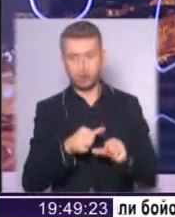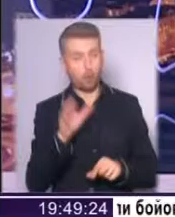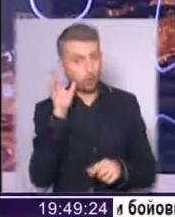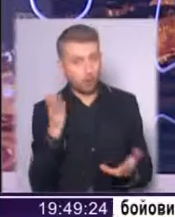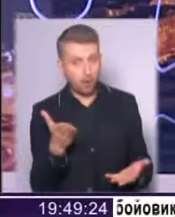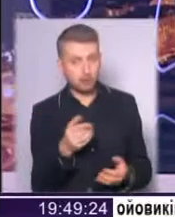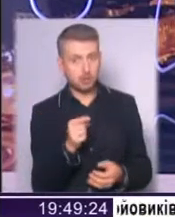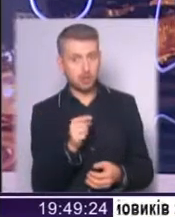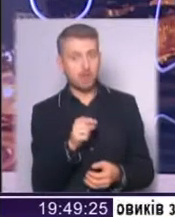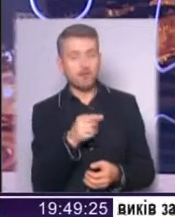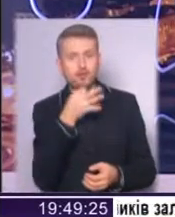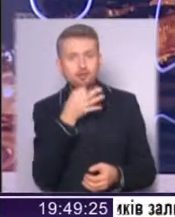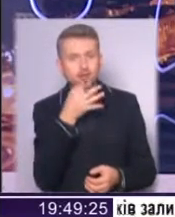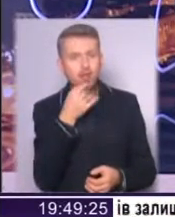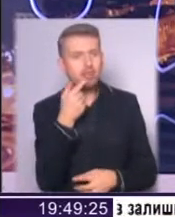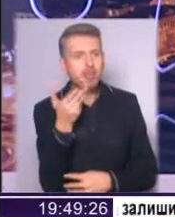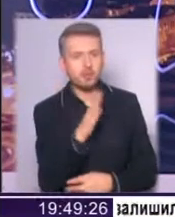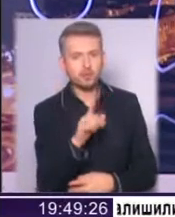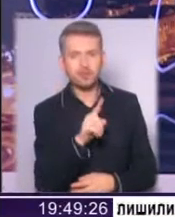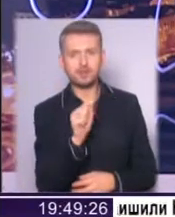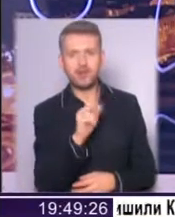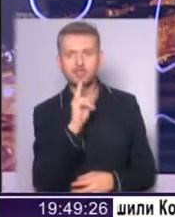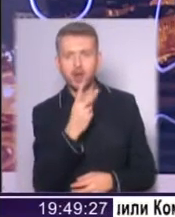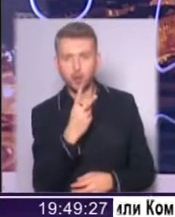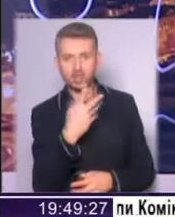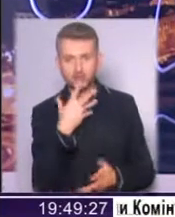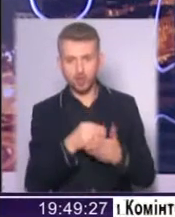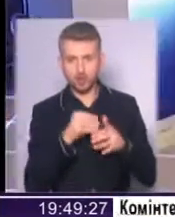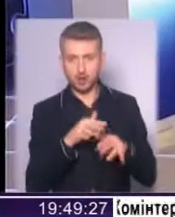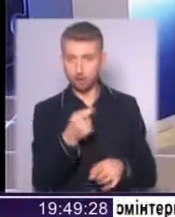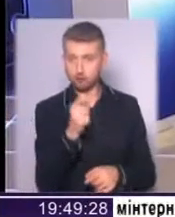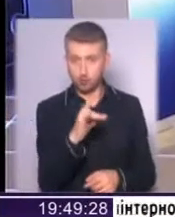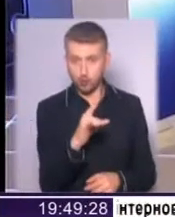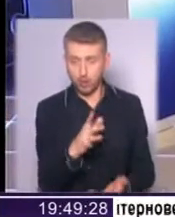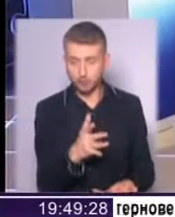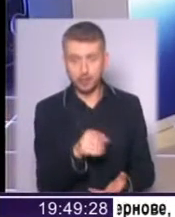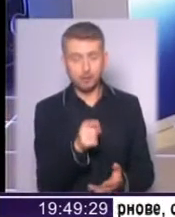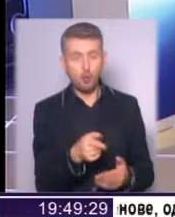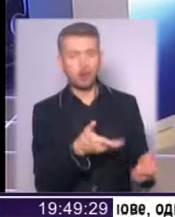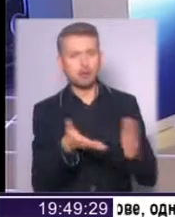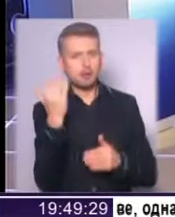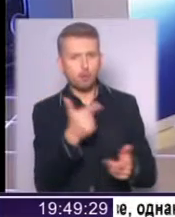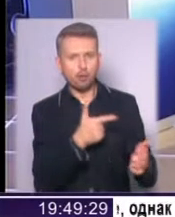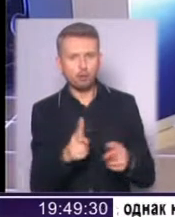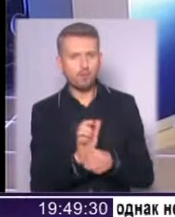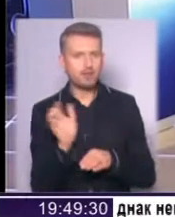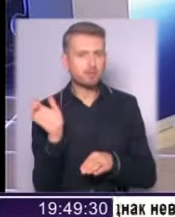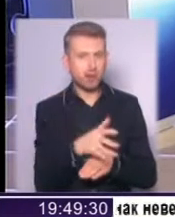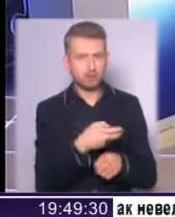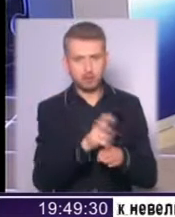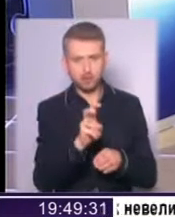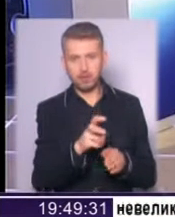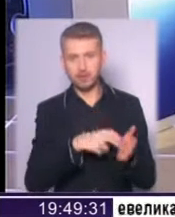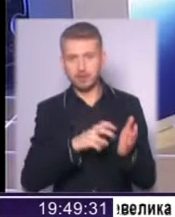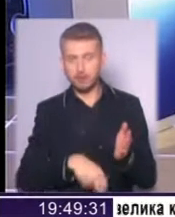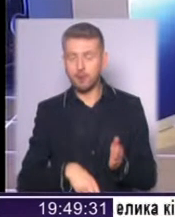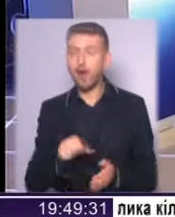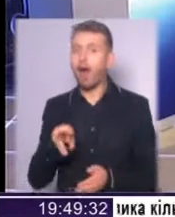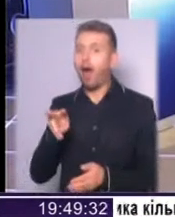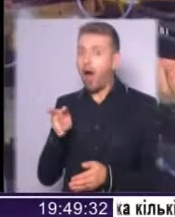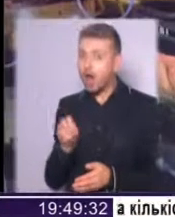в Україні, йому голосують недовіру, в парламенті збирають підписи за його відставку, а він пише бюджет і формує бюджет, за яким ми маємо